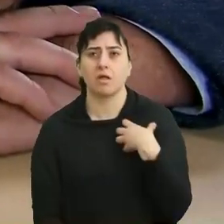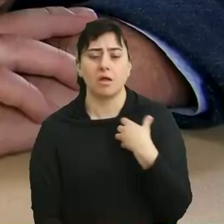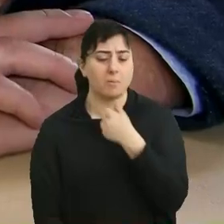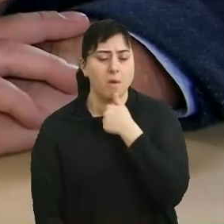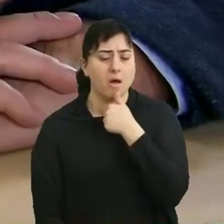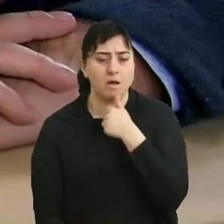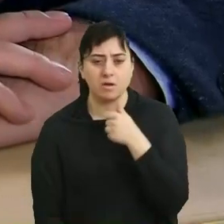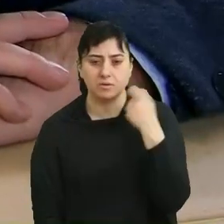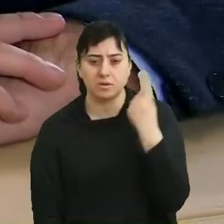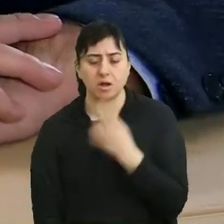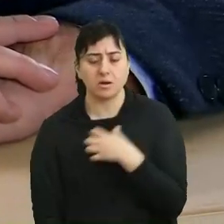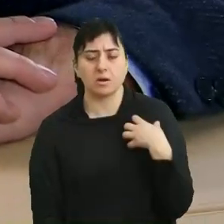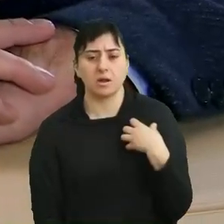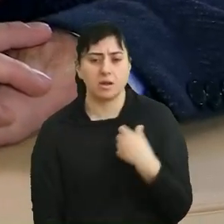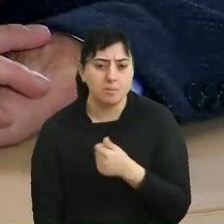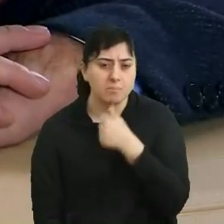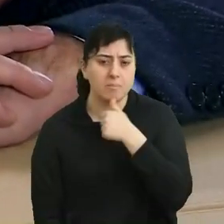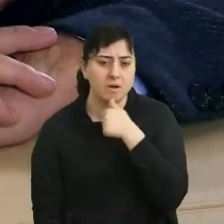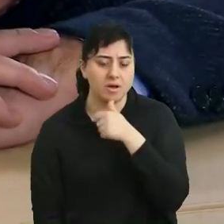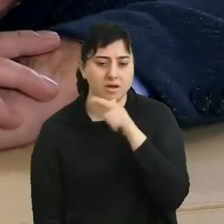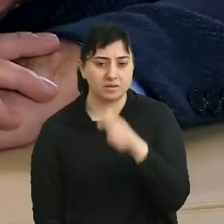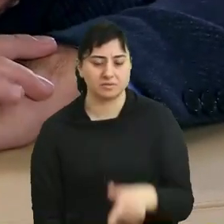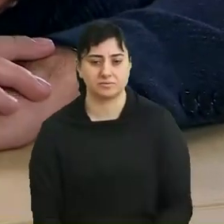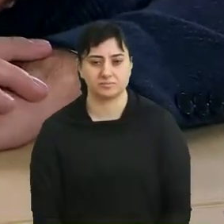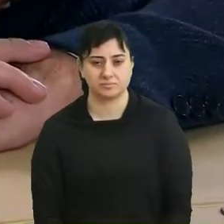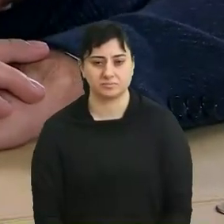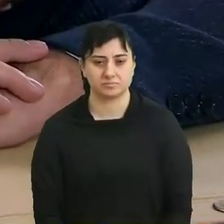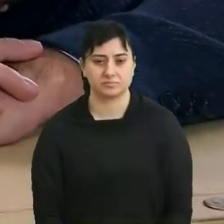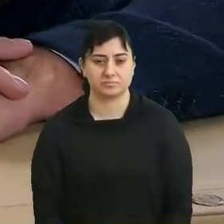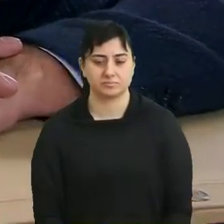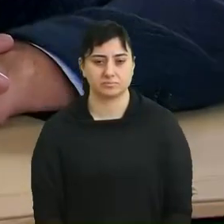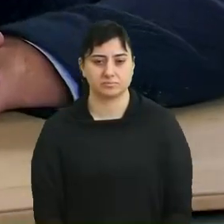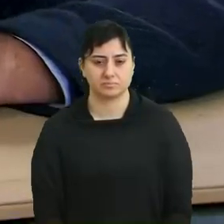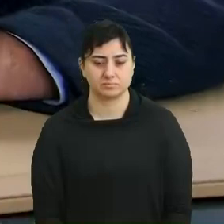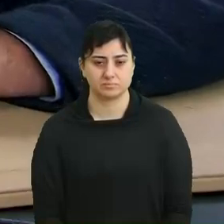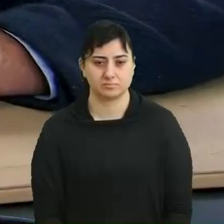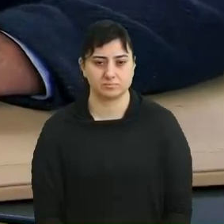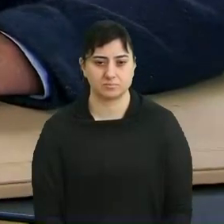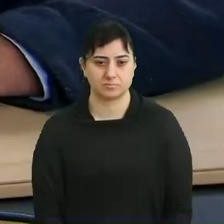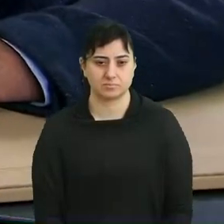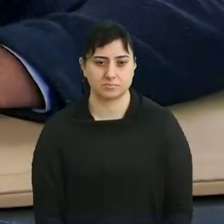boncuk boncuk terlemiş. Anne. Baba.